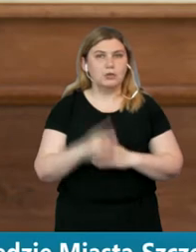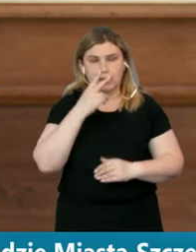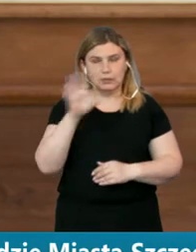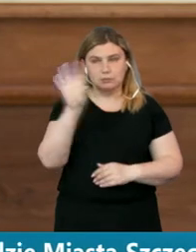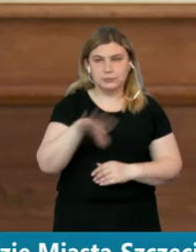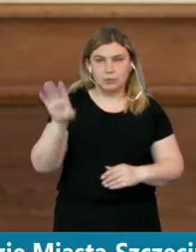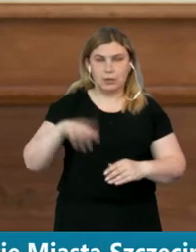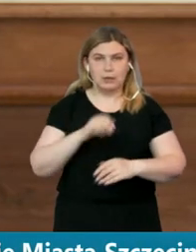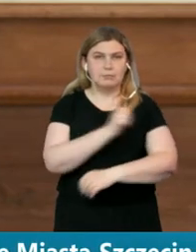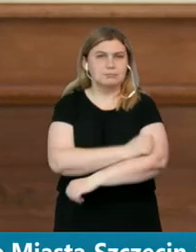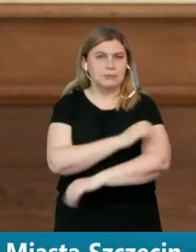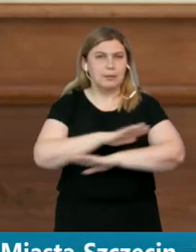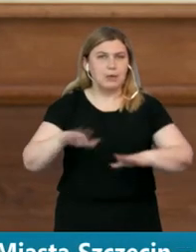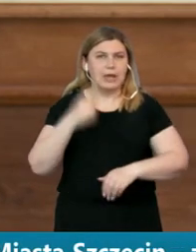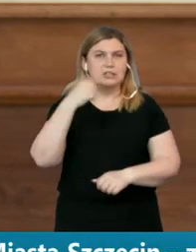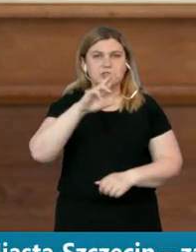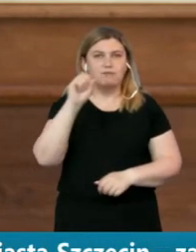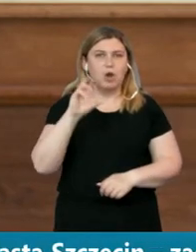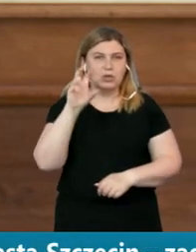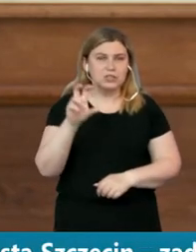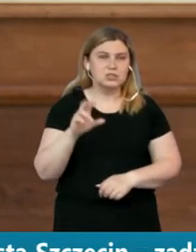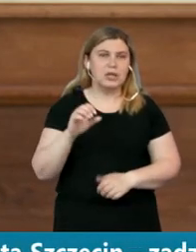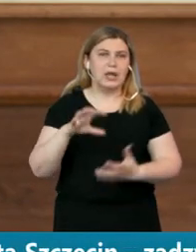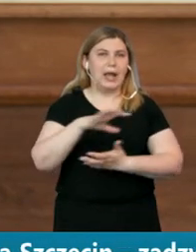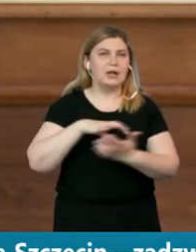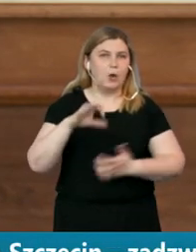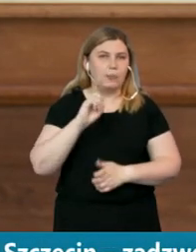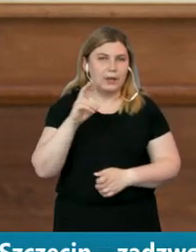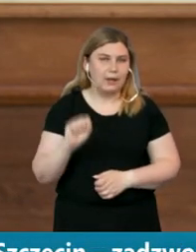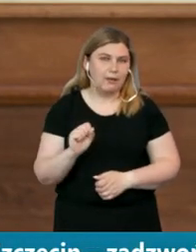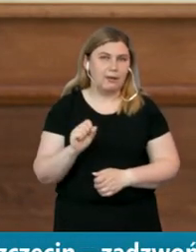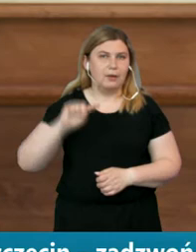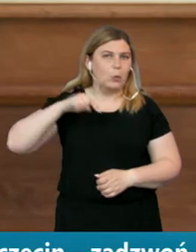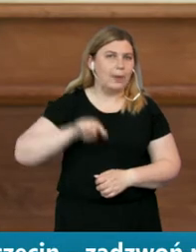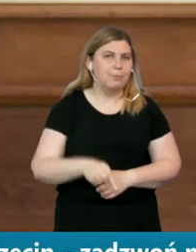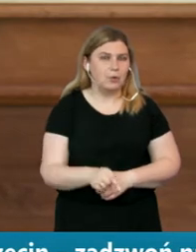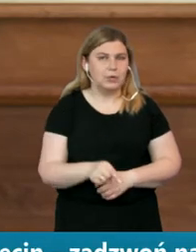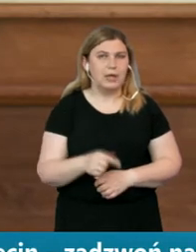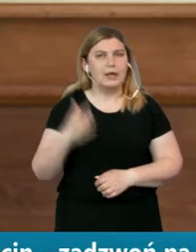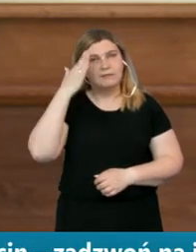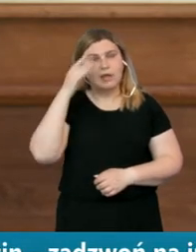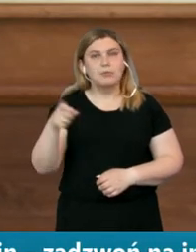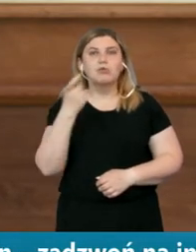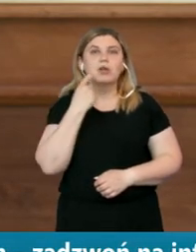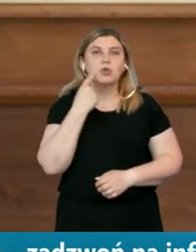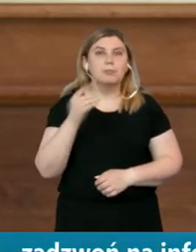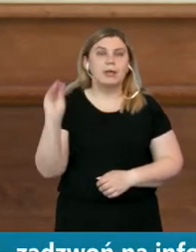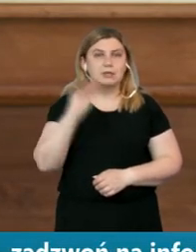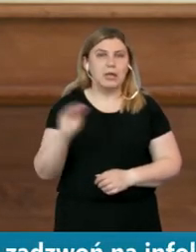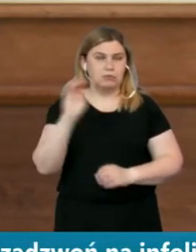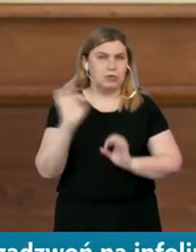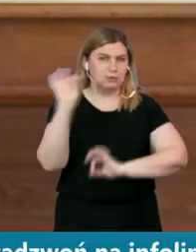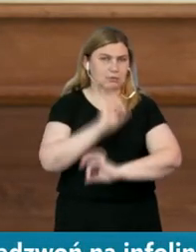kąpieliska, Dziewoklicz, Arkonkę, Głębokie. Wiemy, że Dąbie jeszcze jest w trakcie